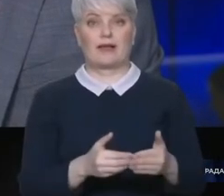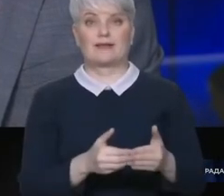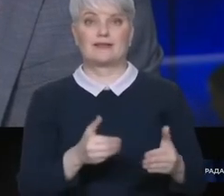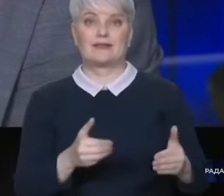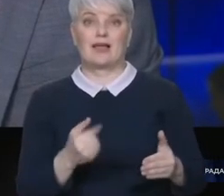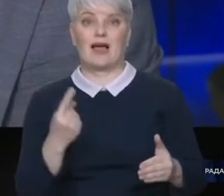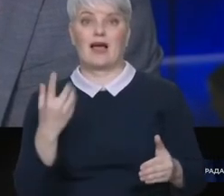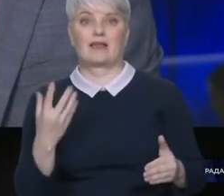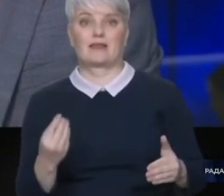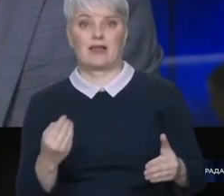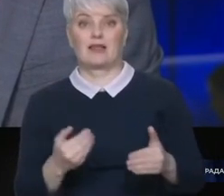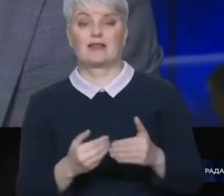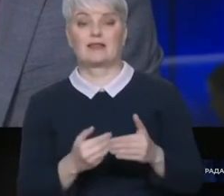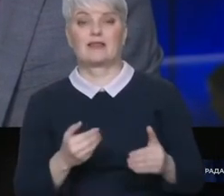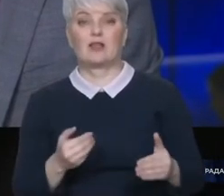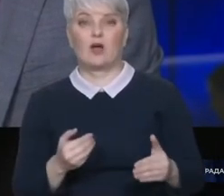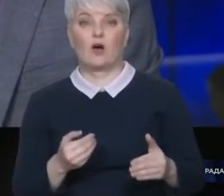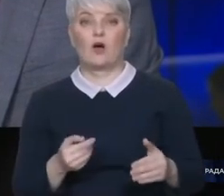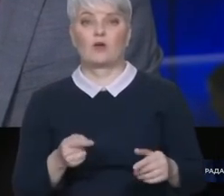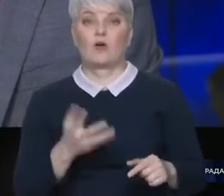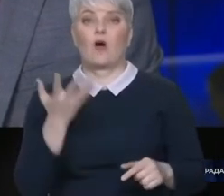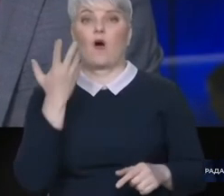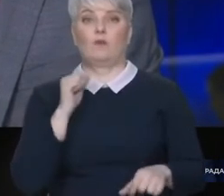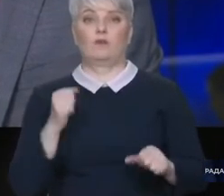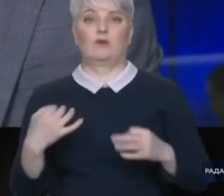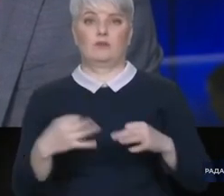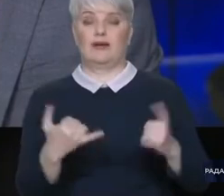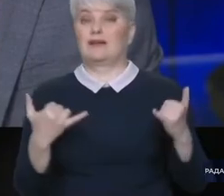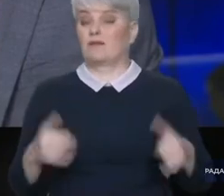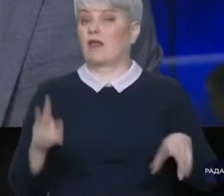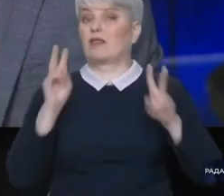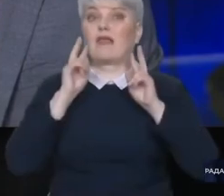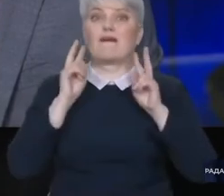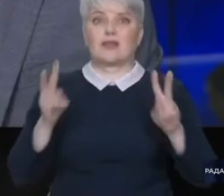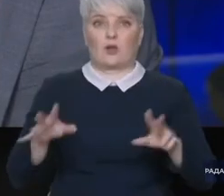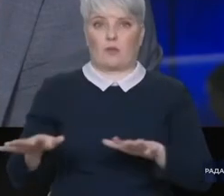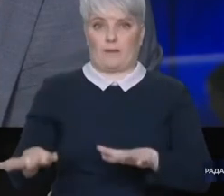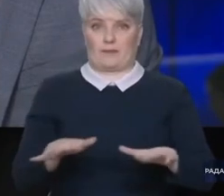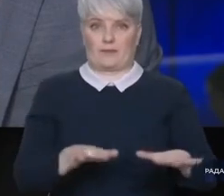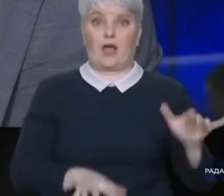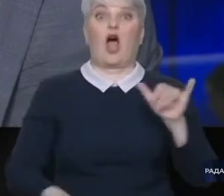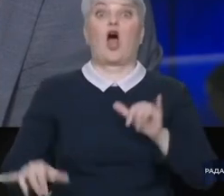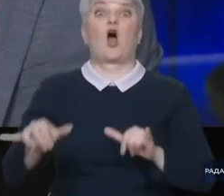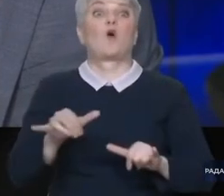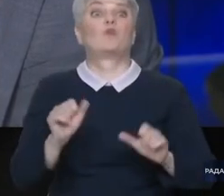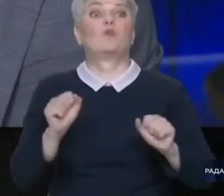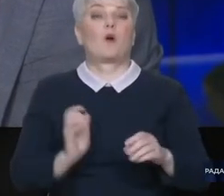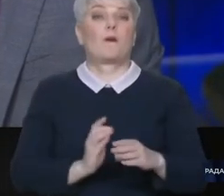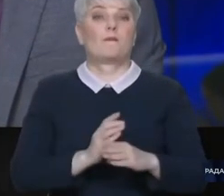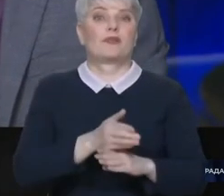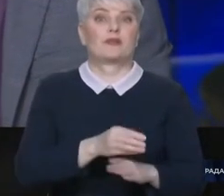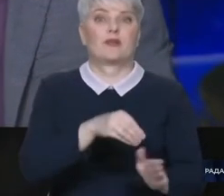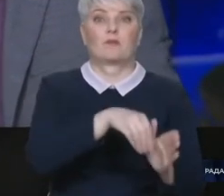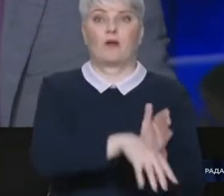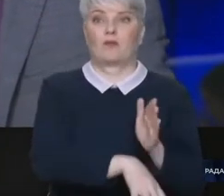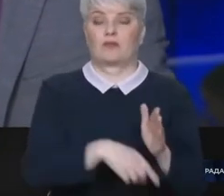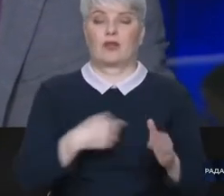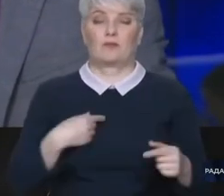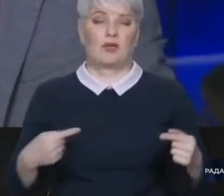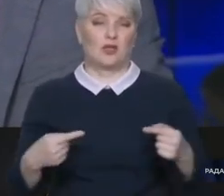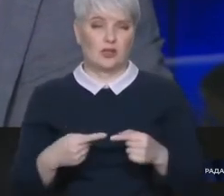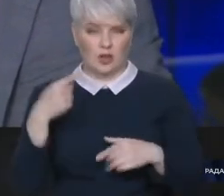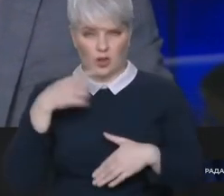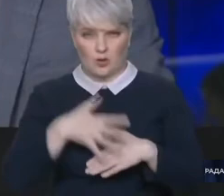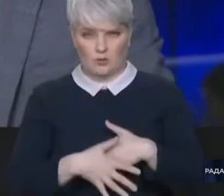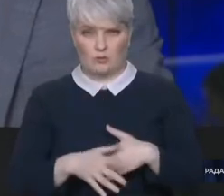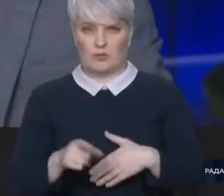до туди, куди можна приходити. Тож сьогодні невідомі місця, і кудись можна буде прийти та проголосувати. Ми чітко розуміємо, що